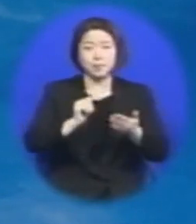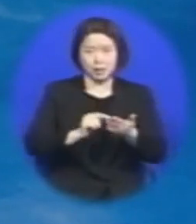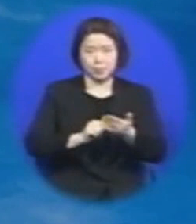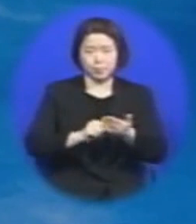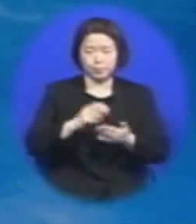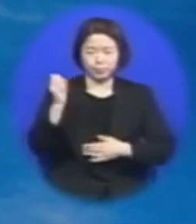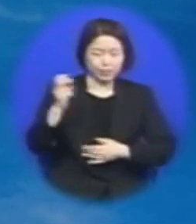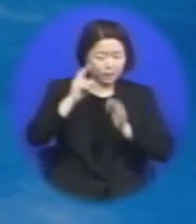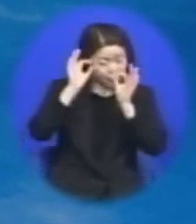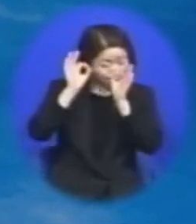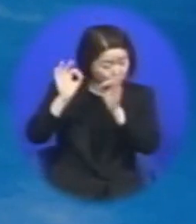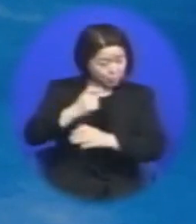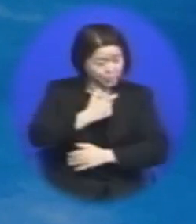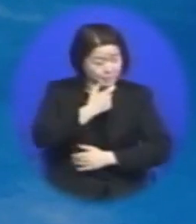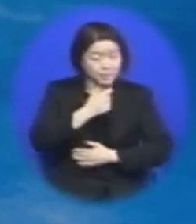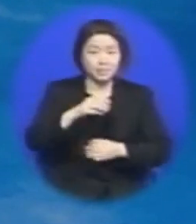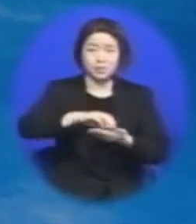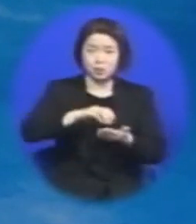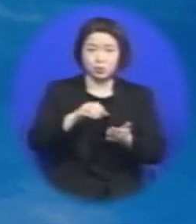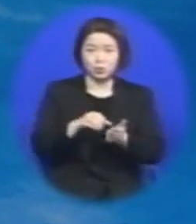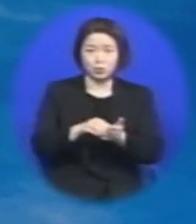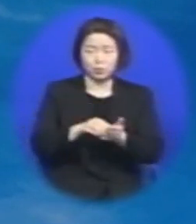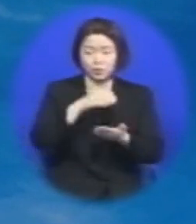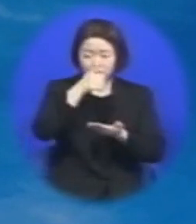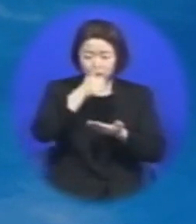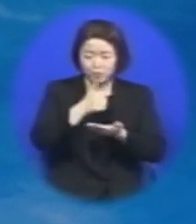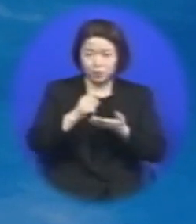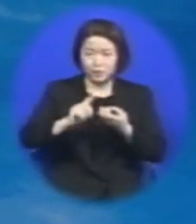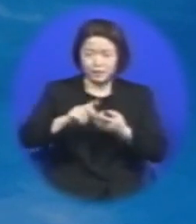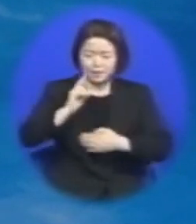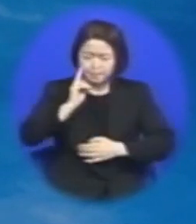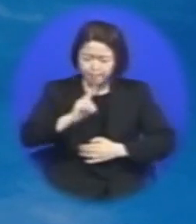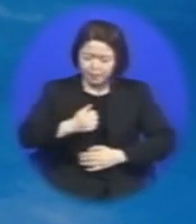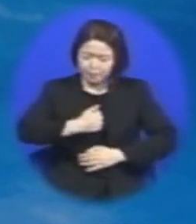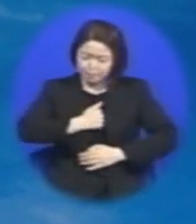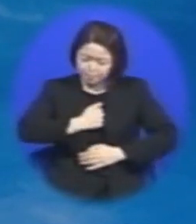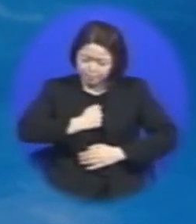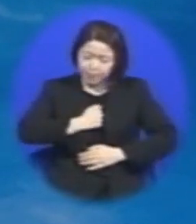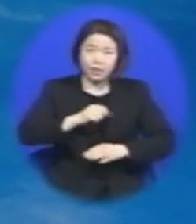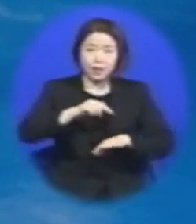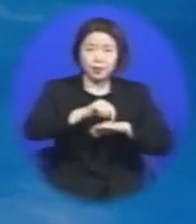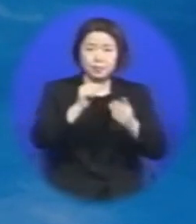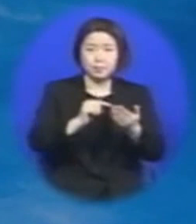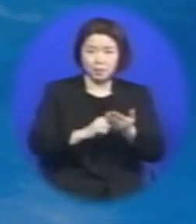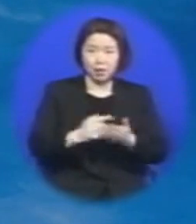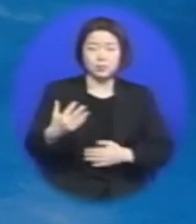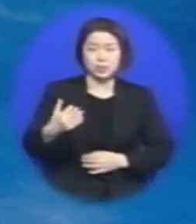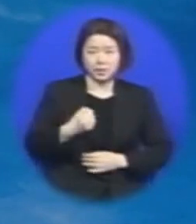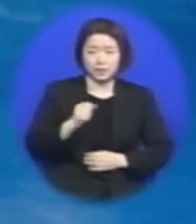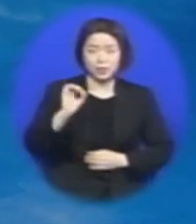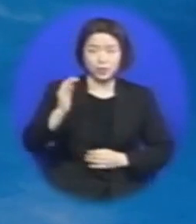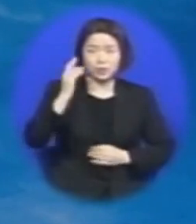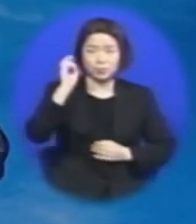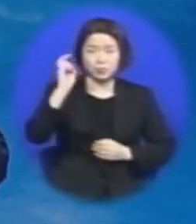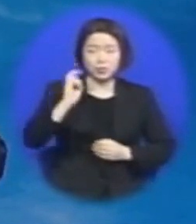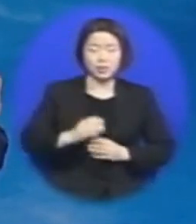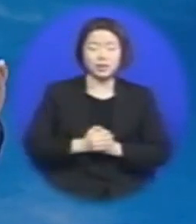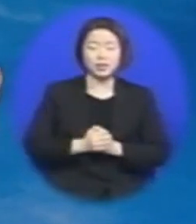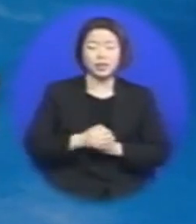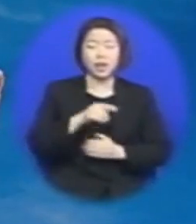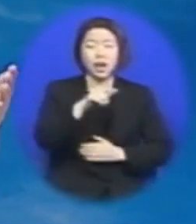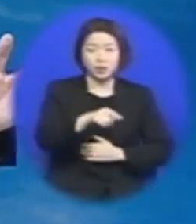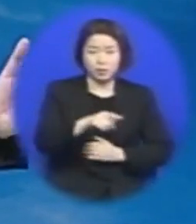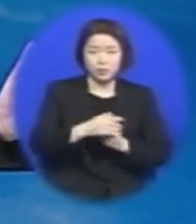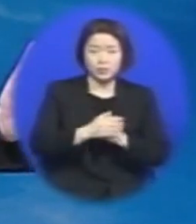돌아보기도 싫을 정도로 그렇게 죄에 대한 심각한 애통함을 갖게 되기도 합니다 그것은 예배가